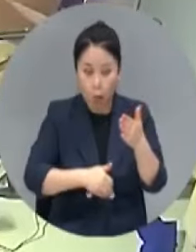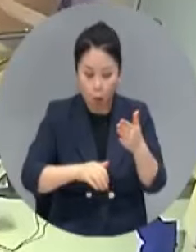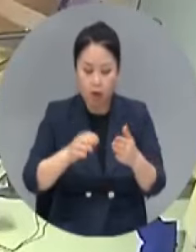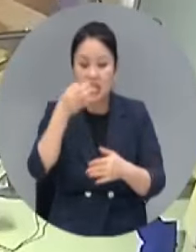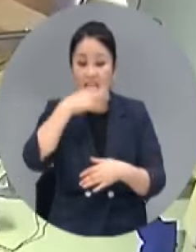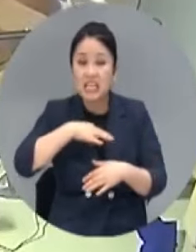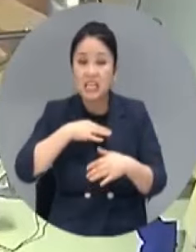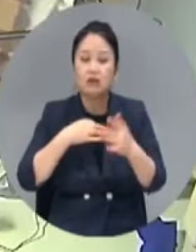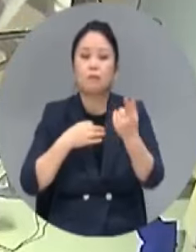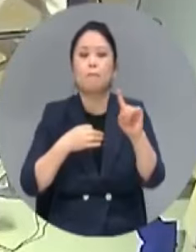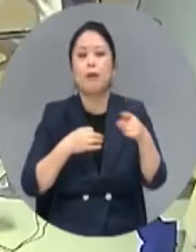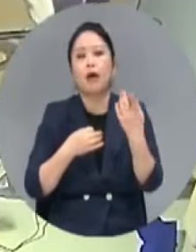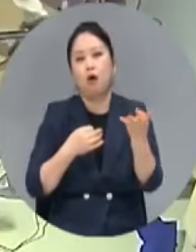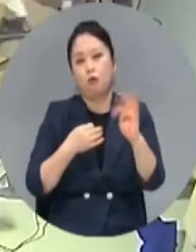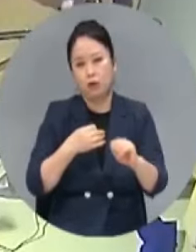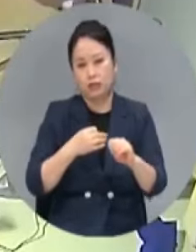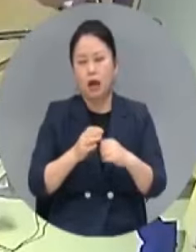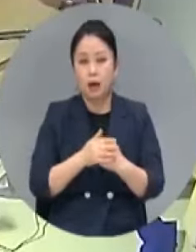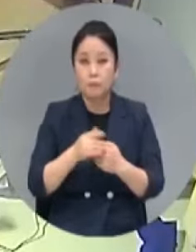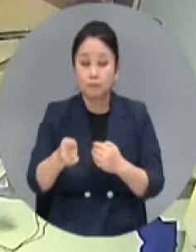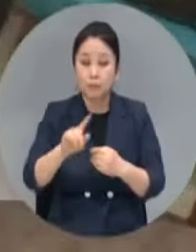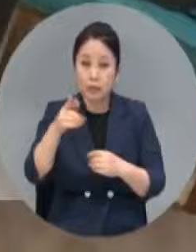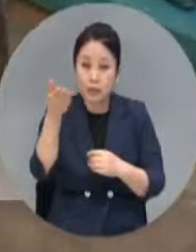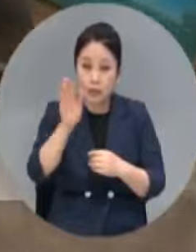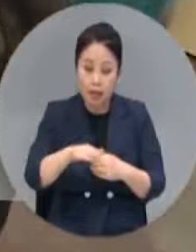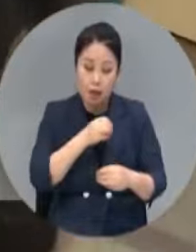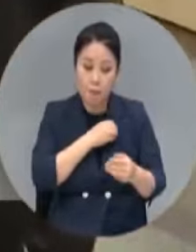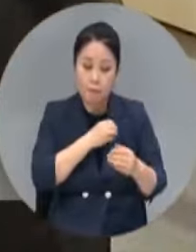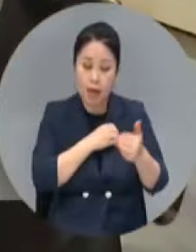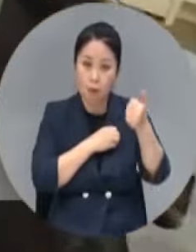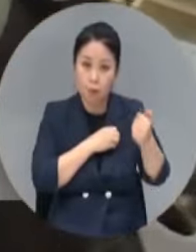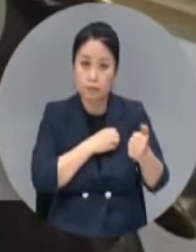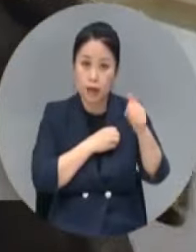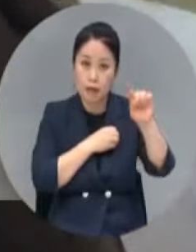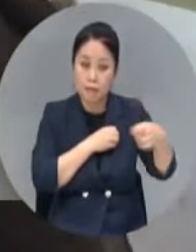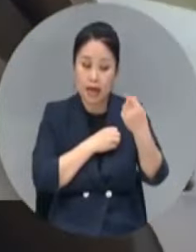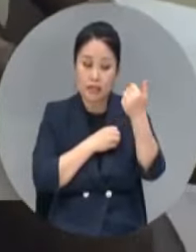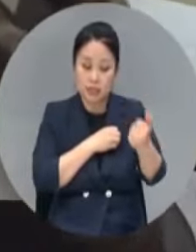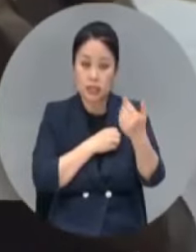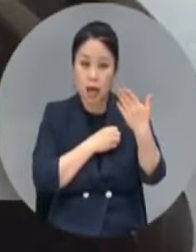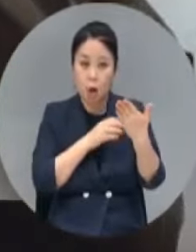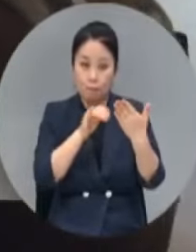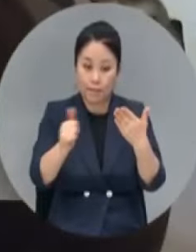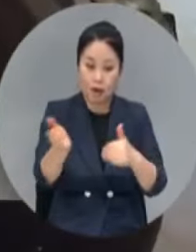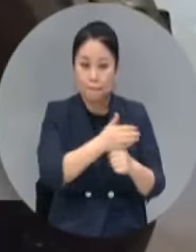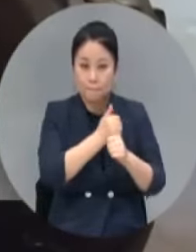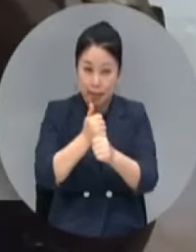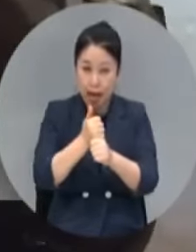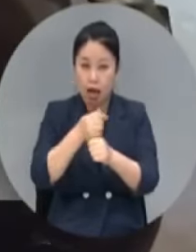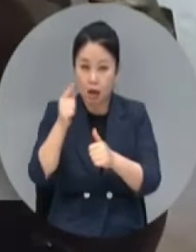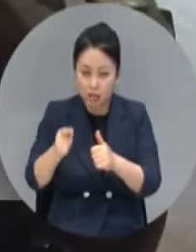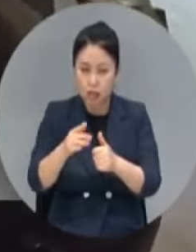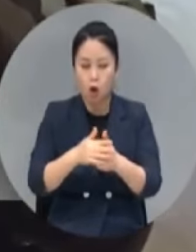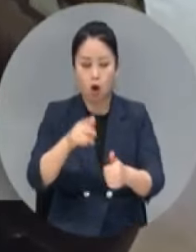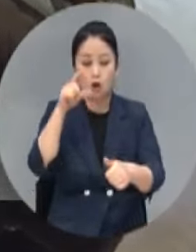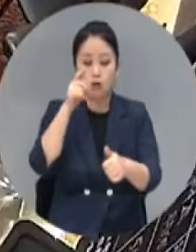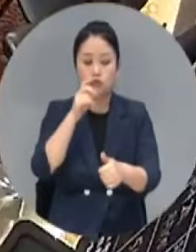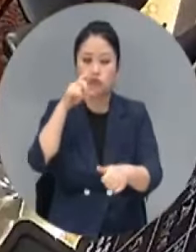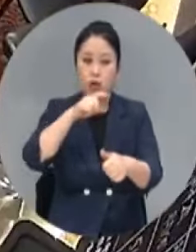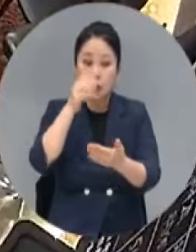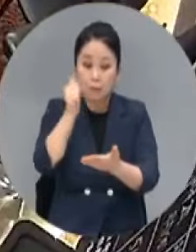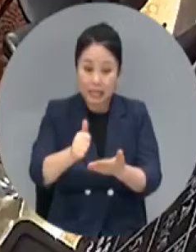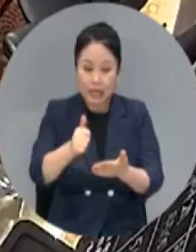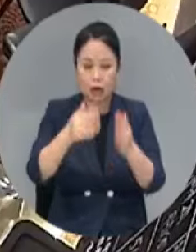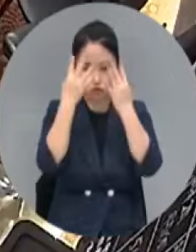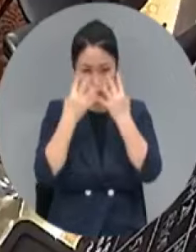부산경찰청은 협회와 홀덤펍 관계자 159명을 검거해 협회장 등 3명을 구속하고 해당 협회에 대한 법인 설립 허가